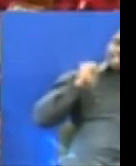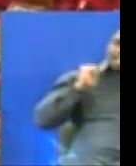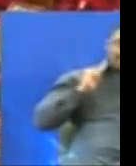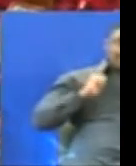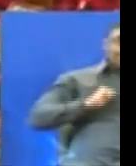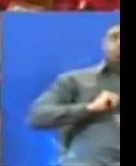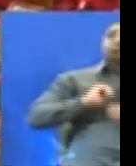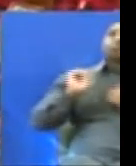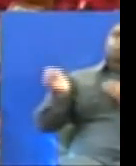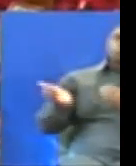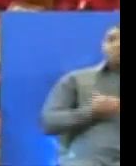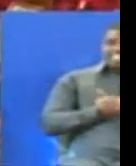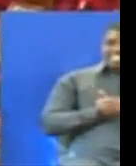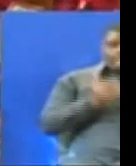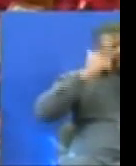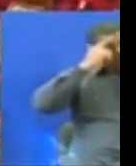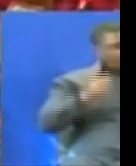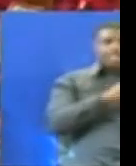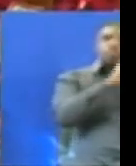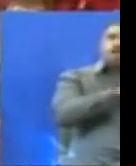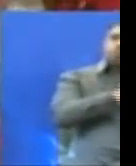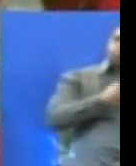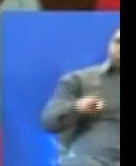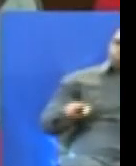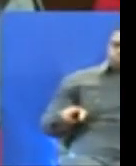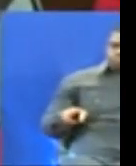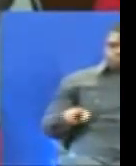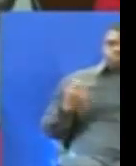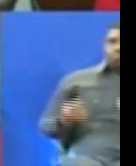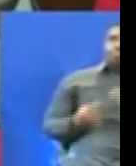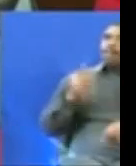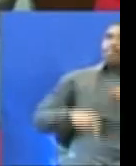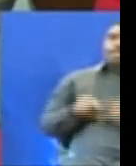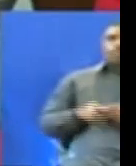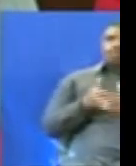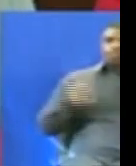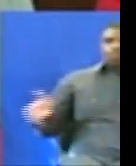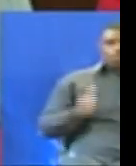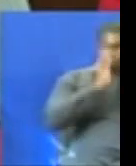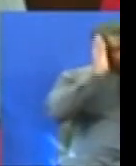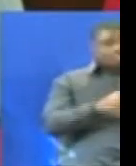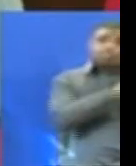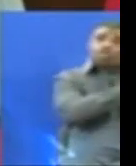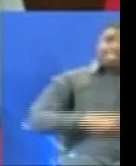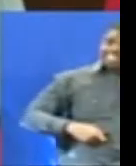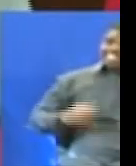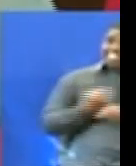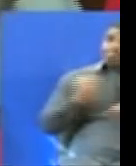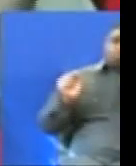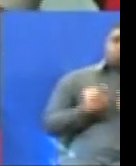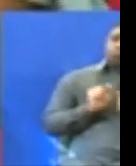kurudisha imani kwa wananchi kwenye mapambano haya makubwa. Mheshimiwa Rais kwa kweli jambo hili amefanya jambo kubwa